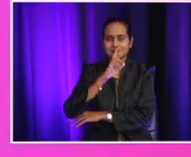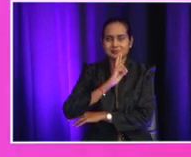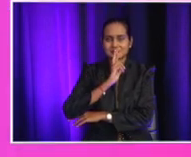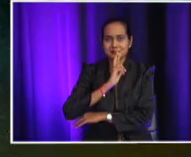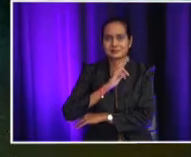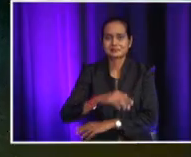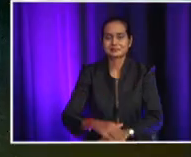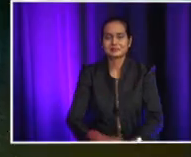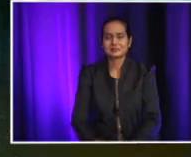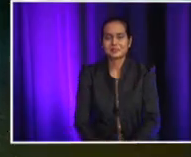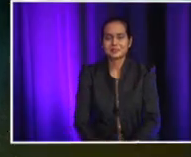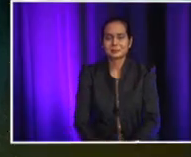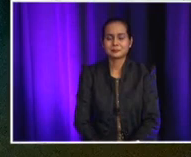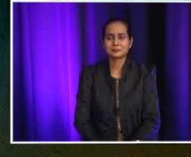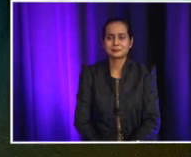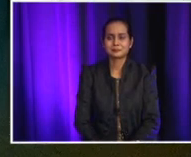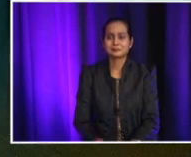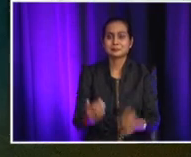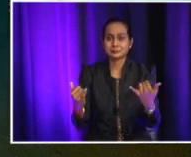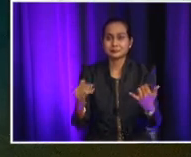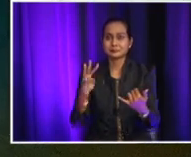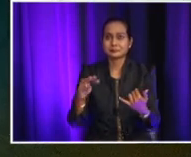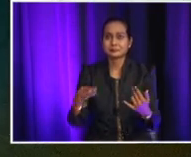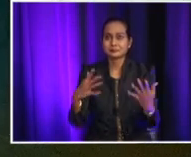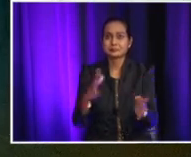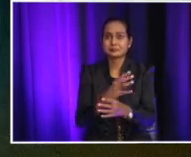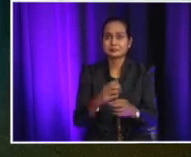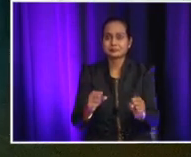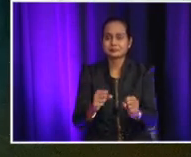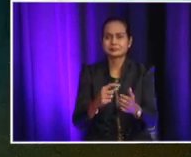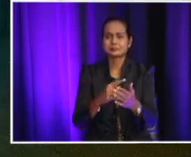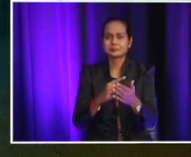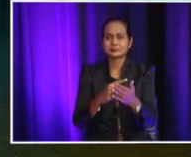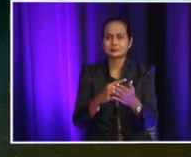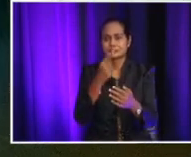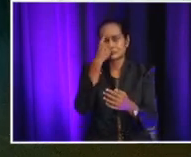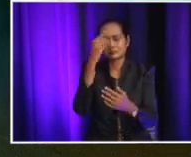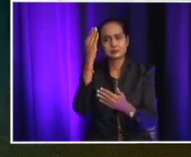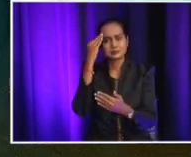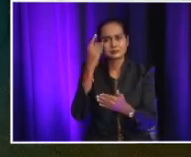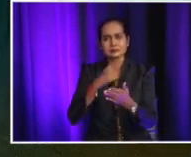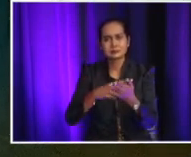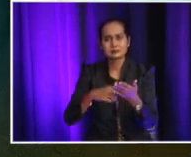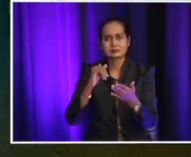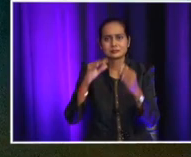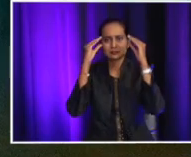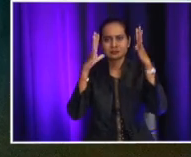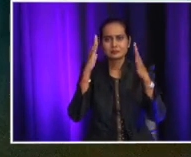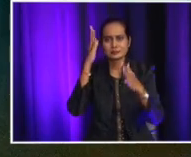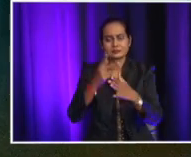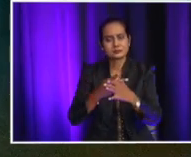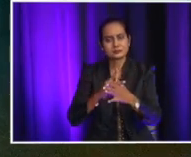juga pun dapat Sedih dah untuk atau apa lagi yang bakal kongsikan kepada kita semua di dalam